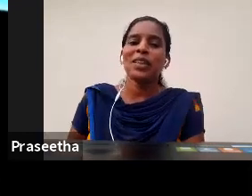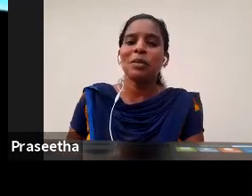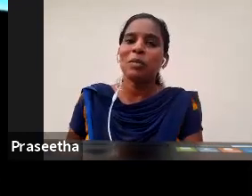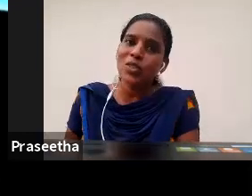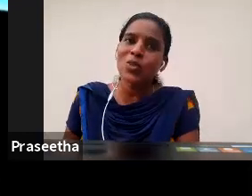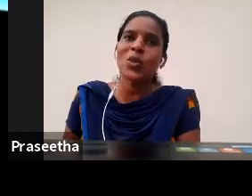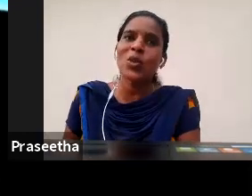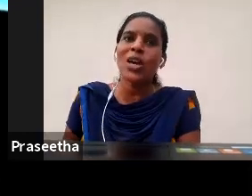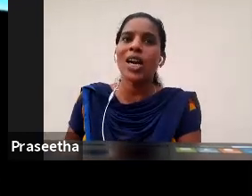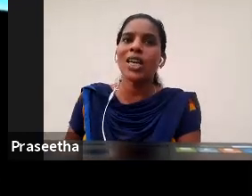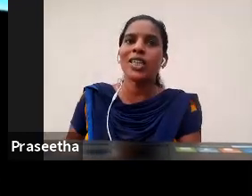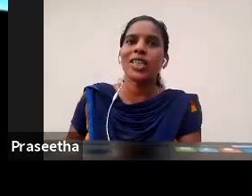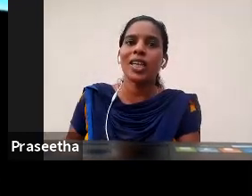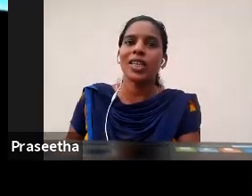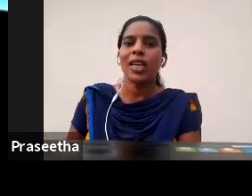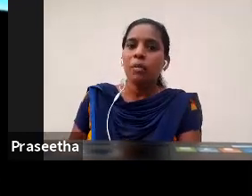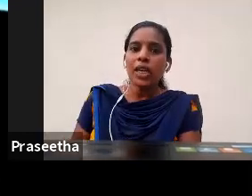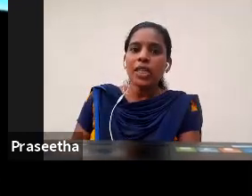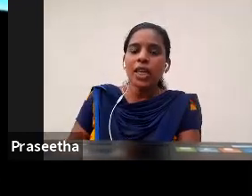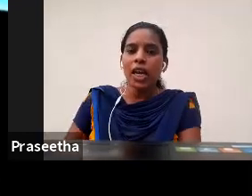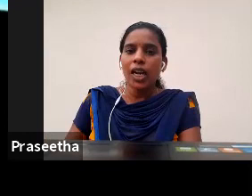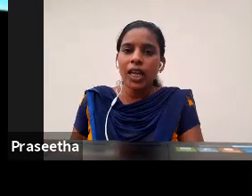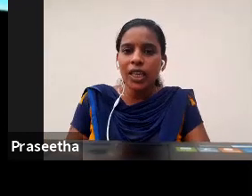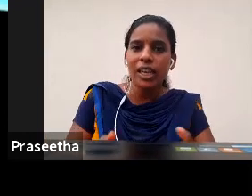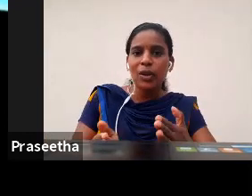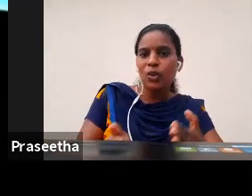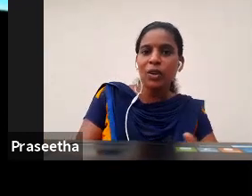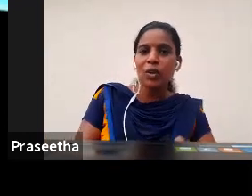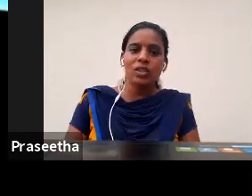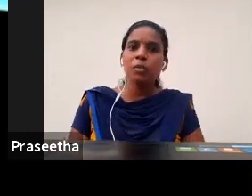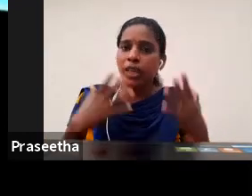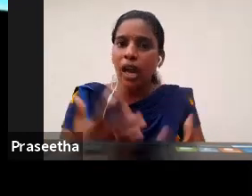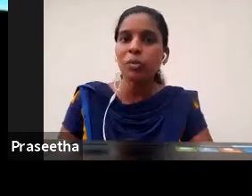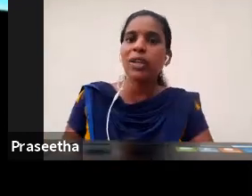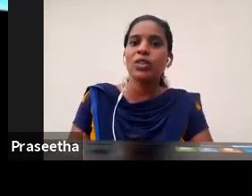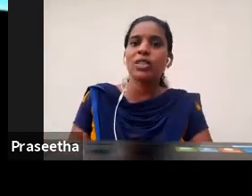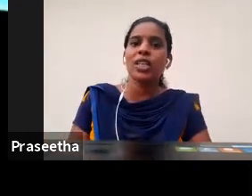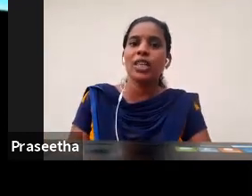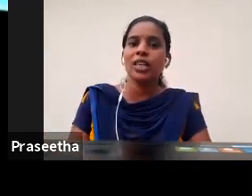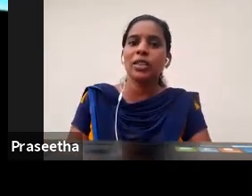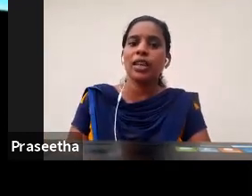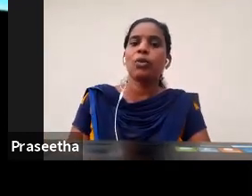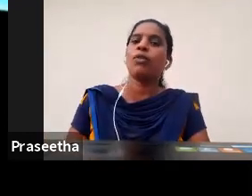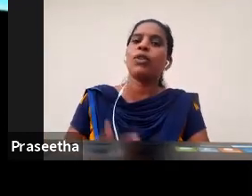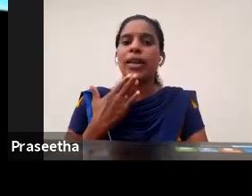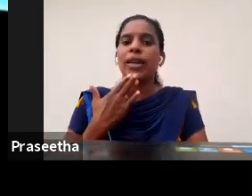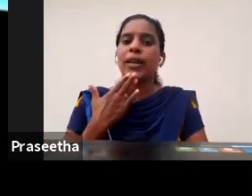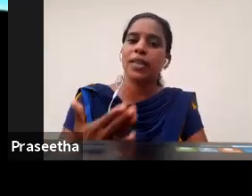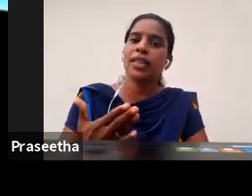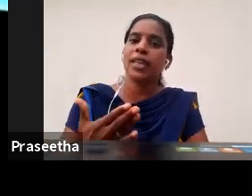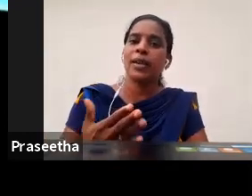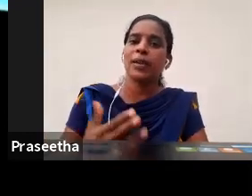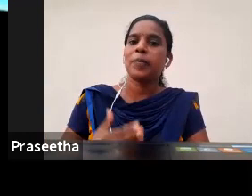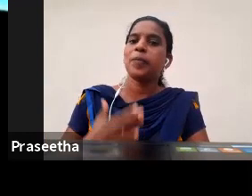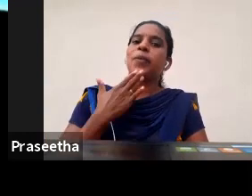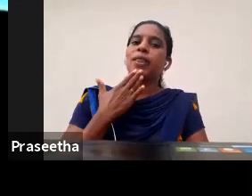സുഖം, നമുക്ക് സുഖമാണ് എന്നുള്ളത്. പിന്നെ സാധാരണ നീങ്ങി, ഞാൻ നേരത്തെ പറഞ്ഞ പോലെ കുറച്ച് നീങ്ങിയിരിക്കുമോ എന്ന് ചോദിച്ചാൽ നീങ്ങിയിരിക്കുമ്പോൾ നമ്മൾ ആരോടും പറയുന്ന ഒരു